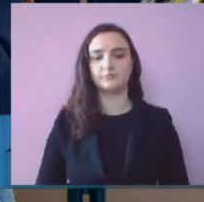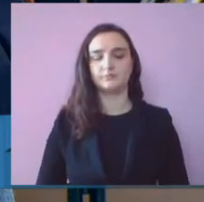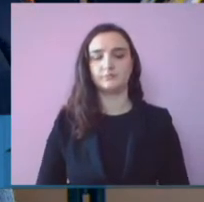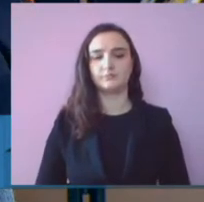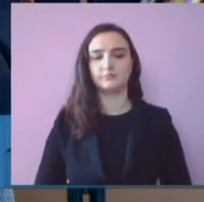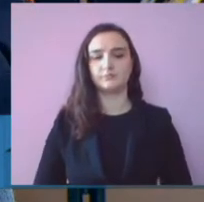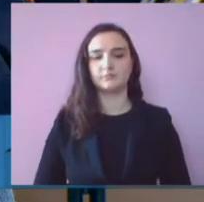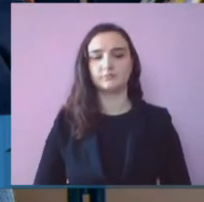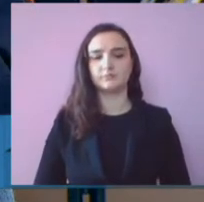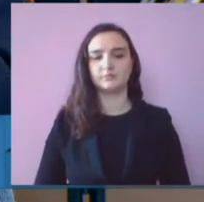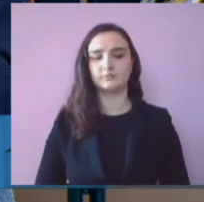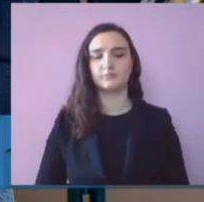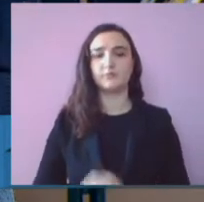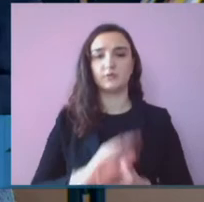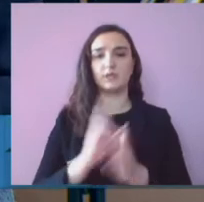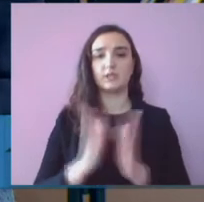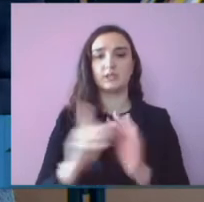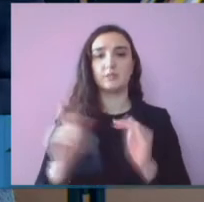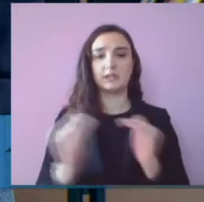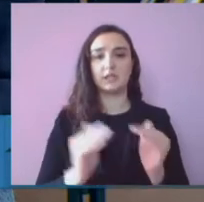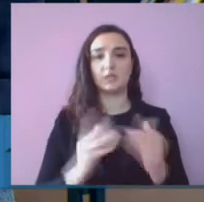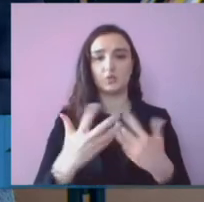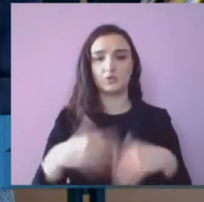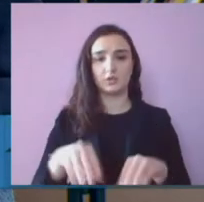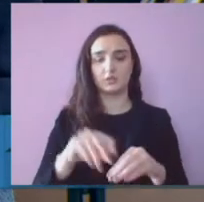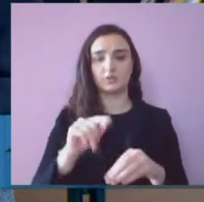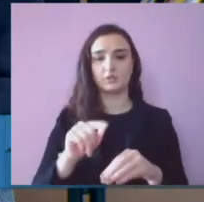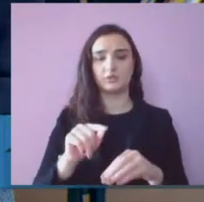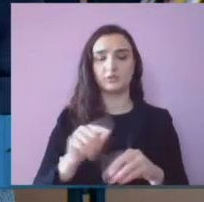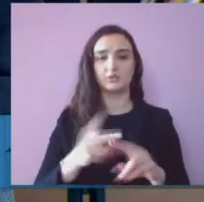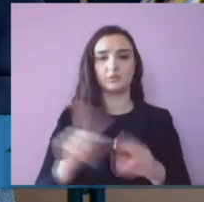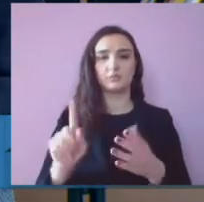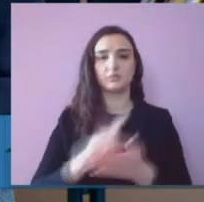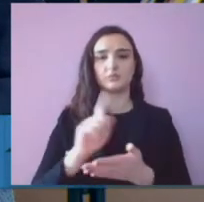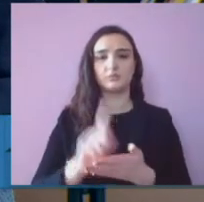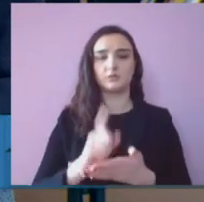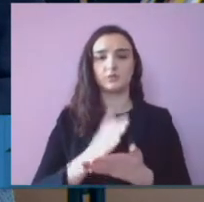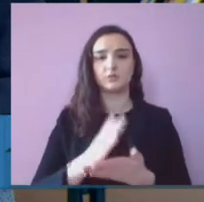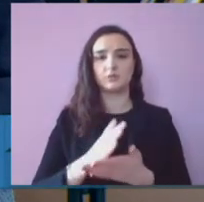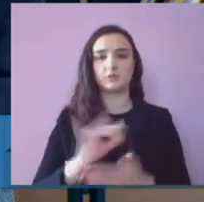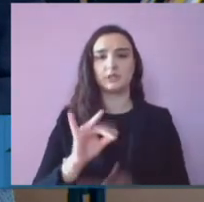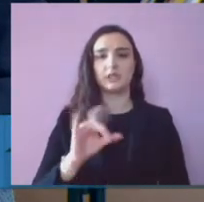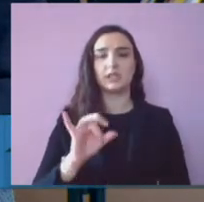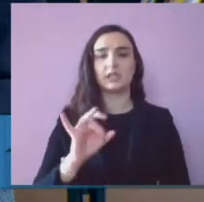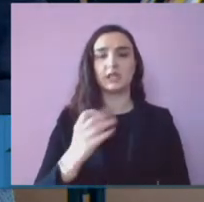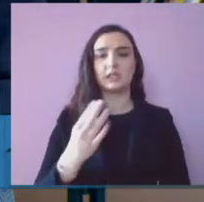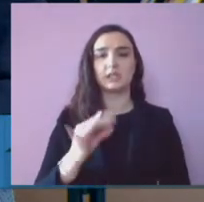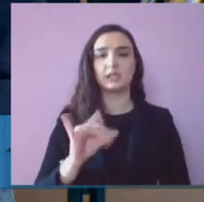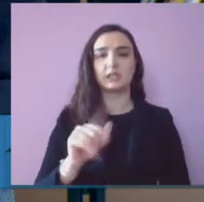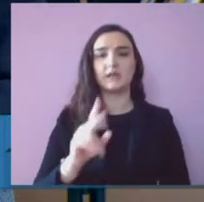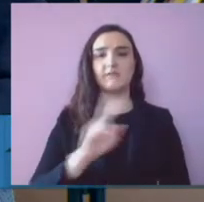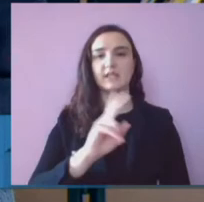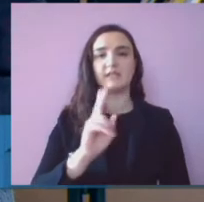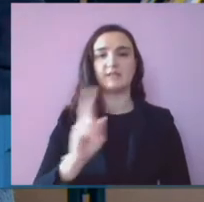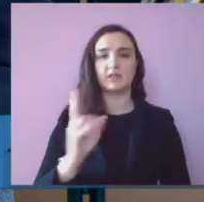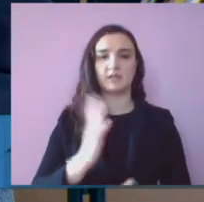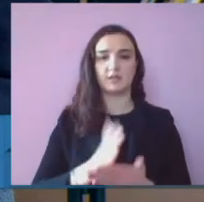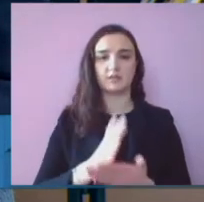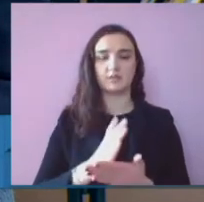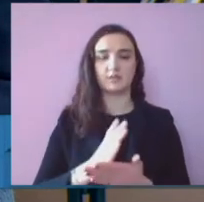ანუ ყველაზე პატარა ოჯახში აუცილებლად დგება იერარქიული სისტემა. ვინ ვინ არის?